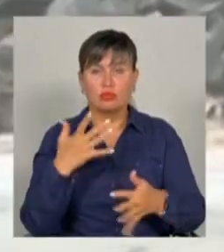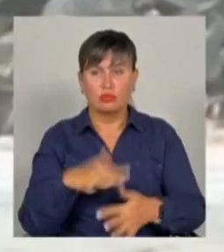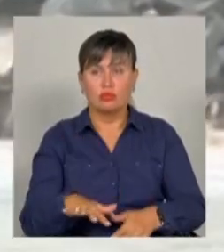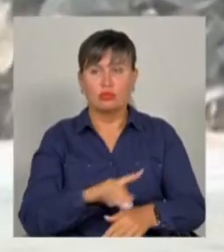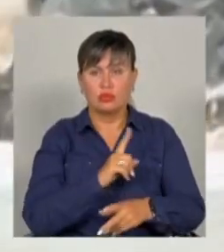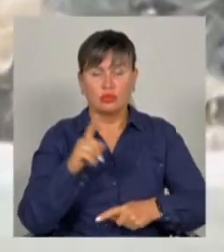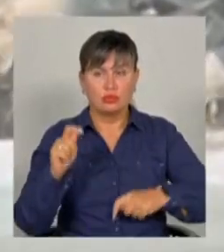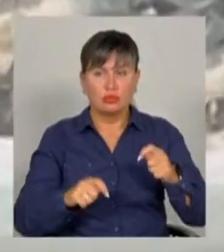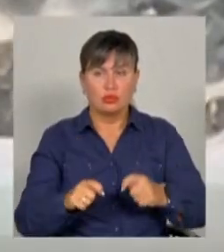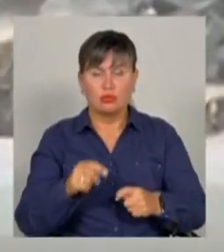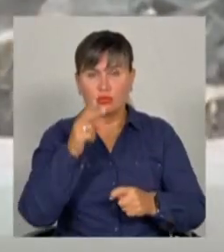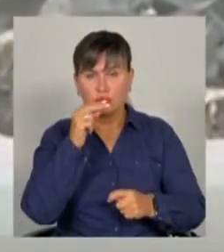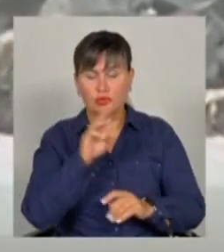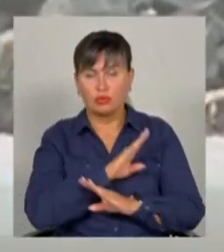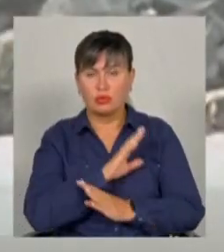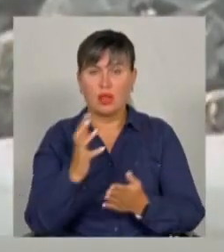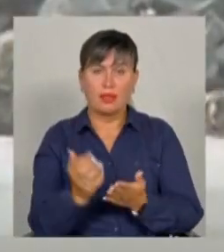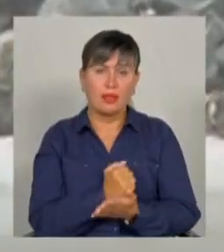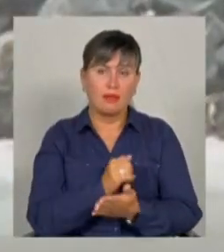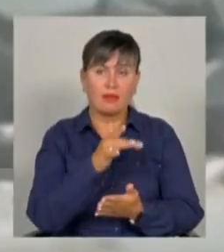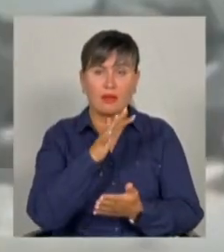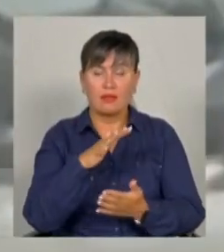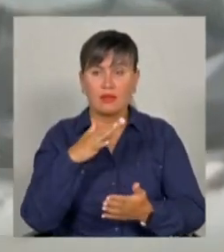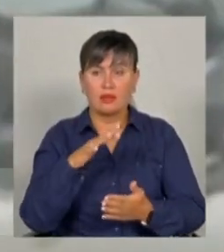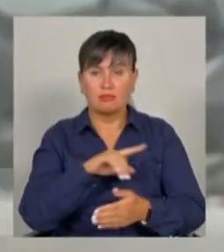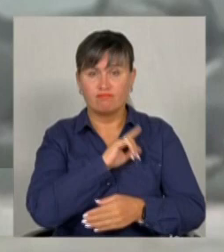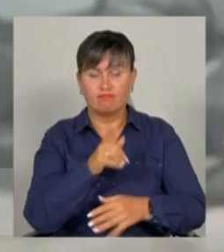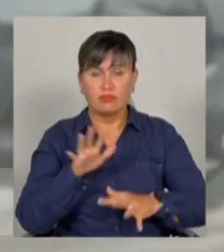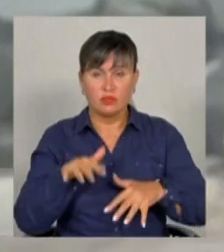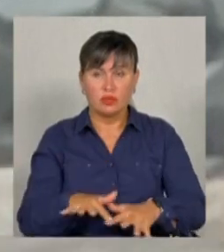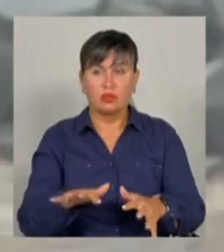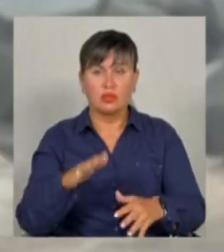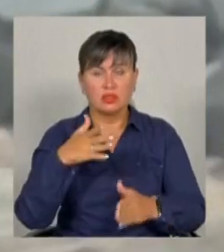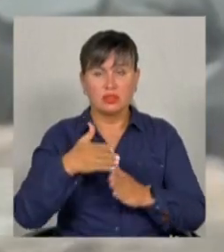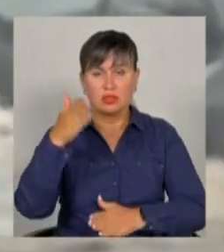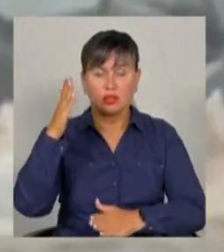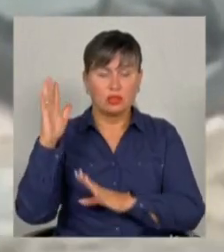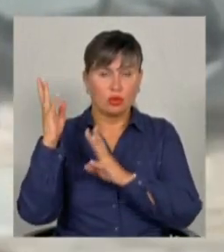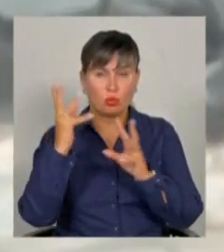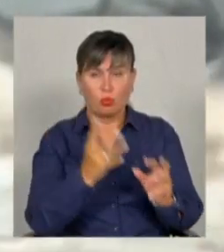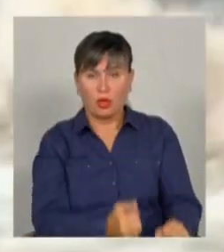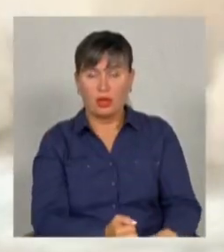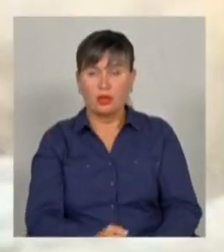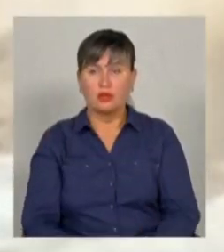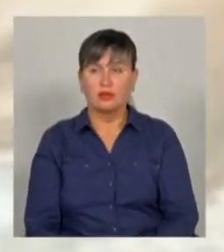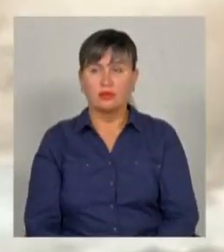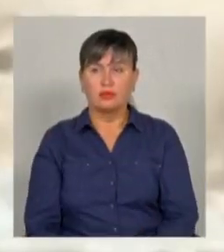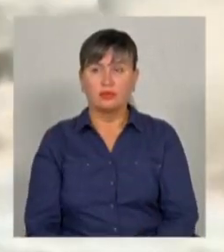сильные ливни, было найдено тело мужчины. Во время разбушевавшейся стихии на него рухнула стена, сообщают местные СМИ.